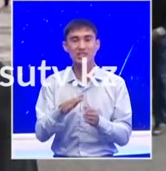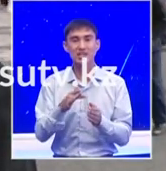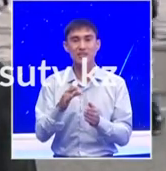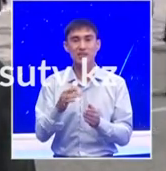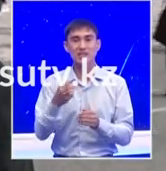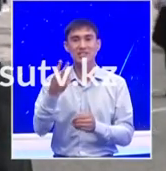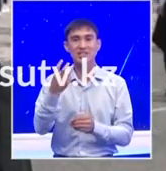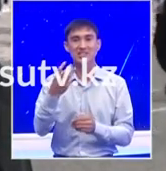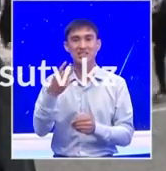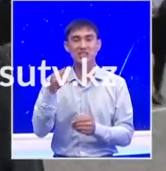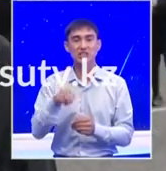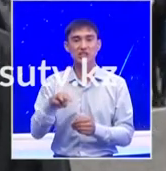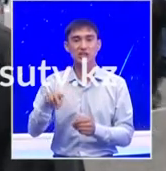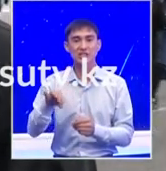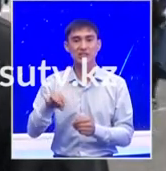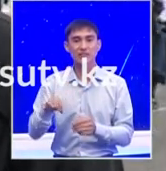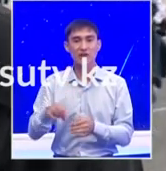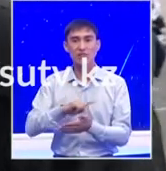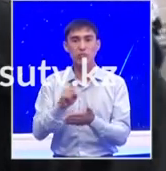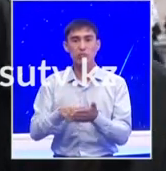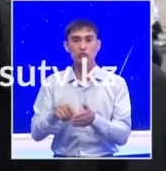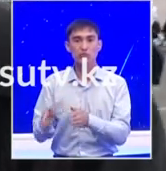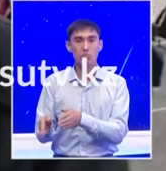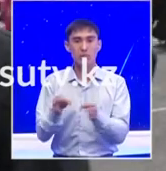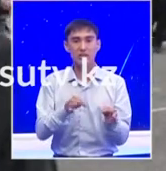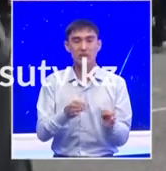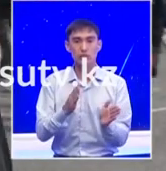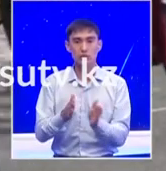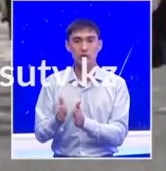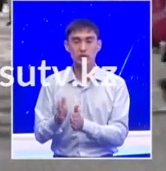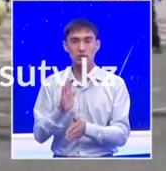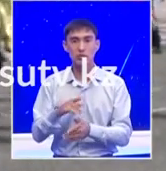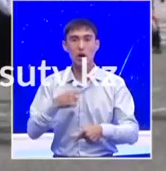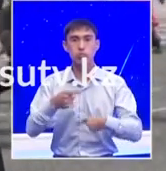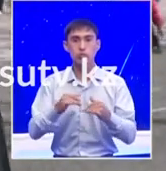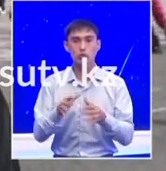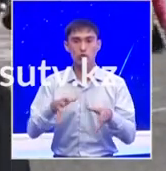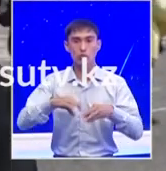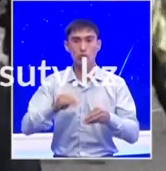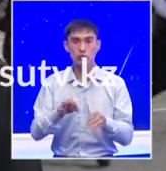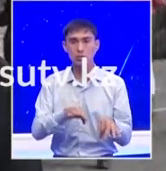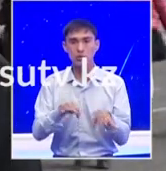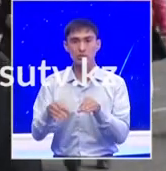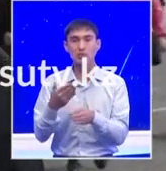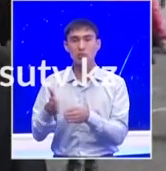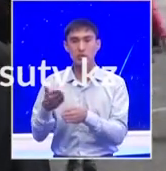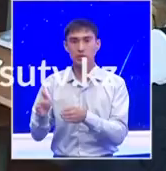тысяч литров. Сейчас вопросы с поставкой у нас налаживаются. Остальные объемы дизеля будут поставляться